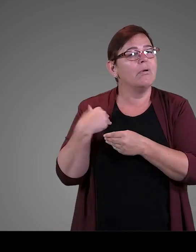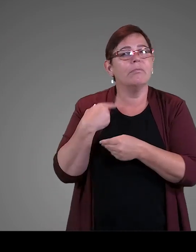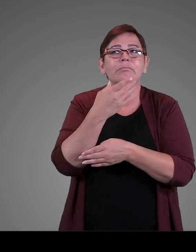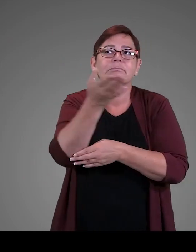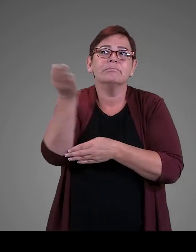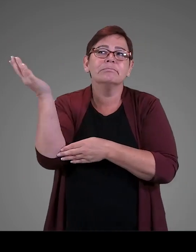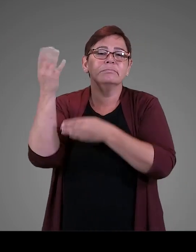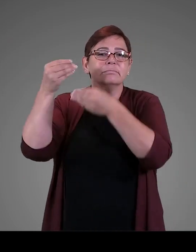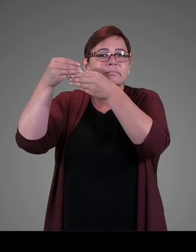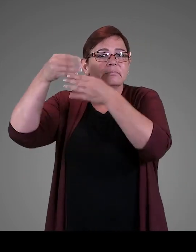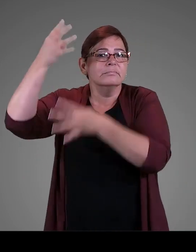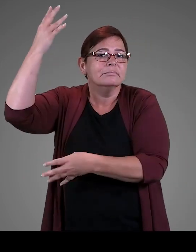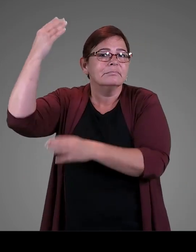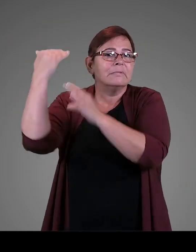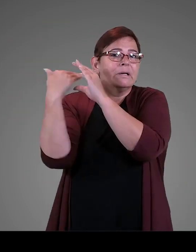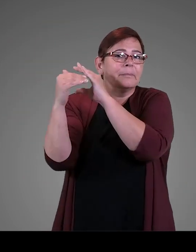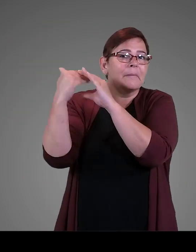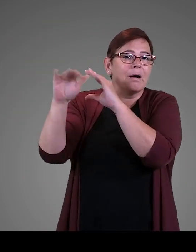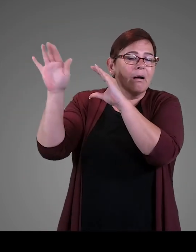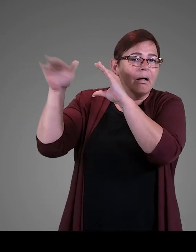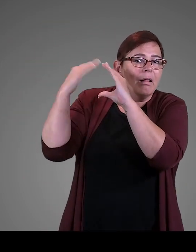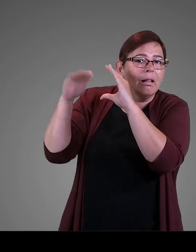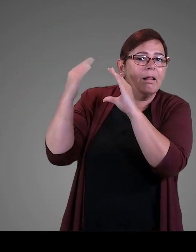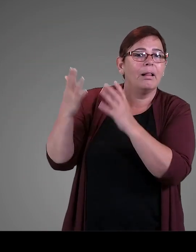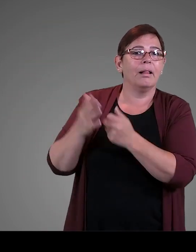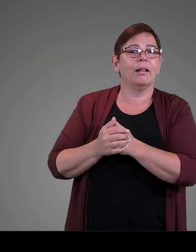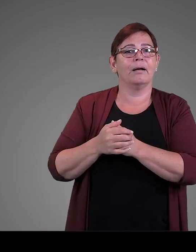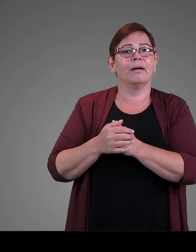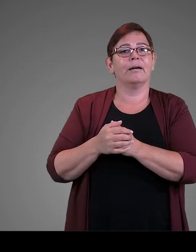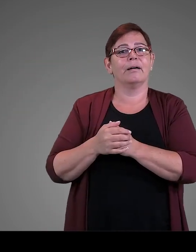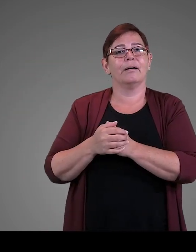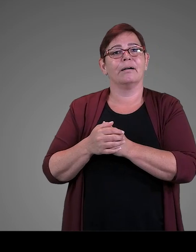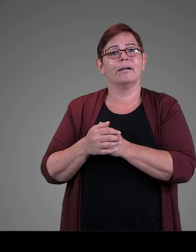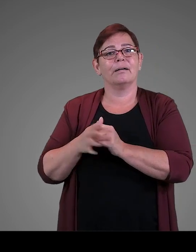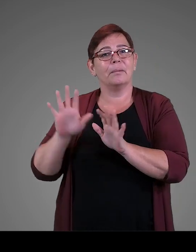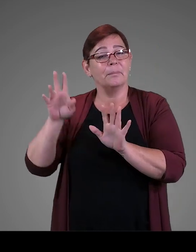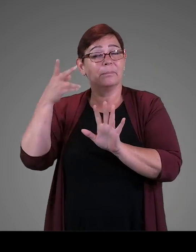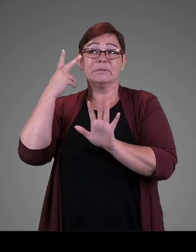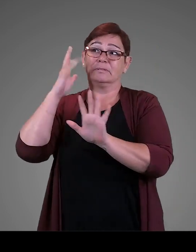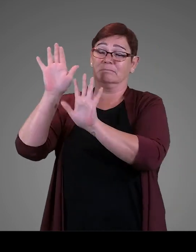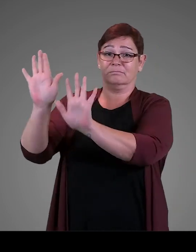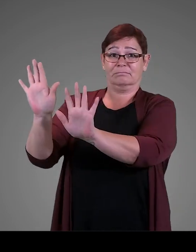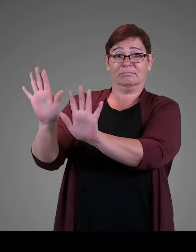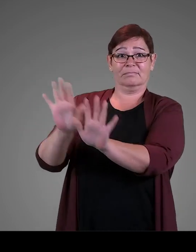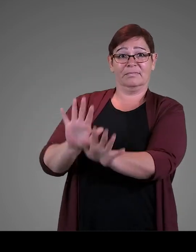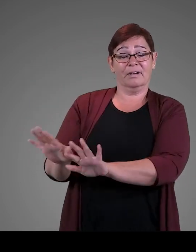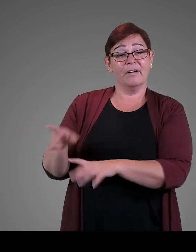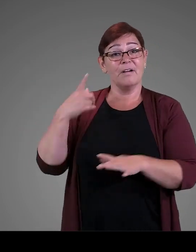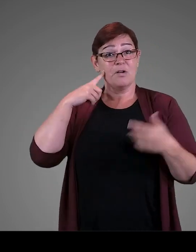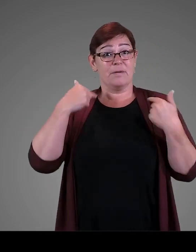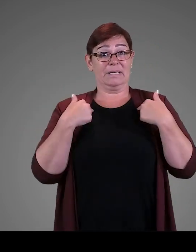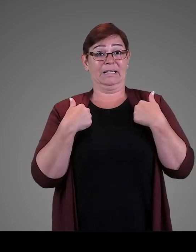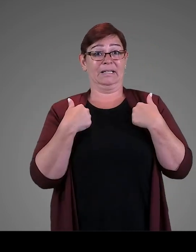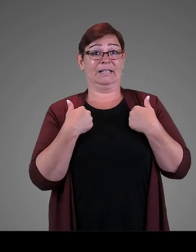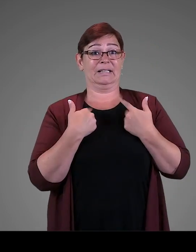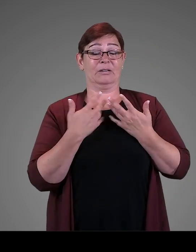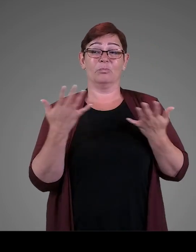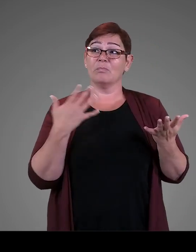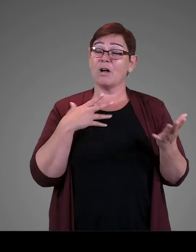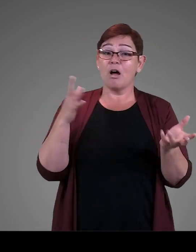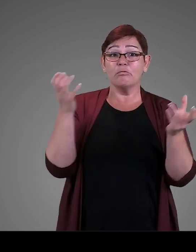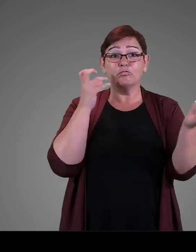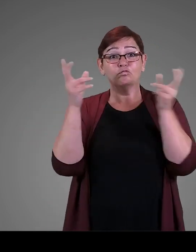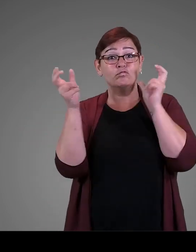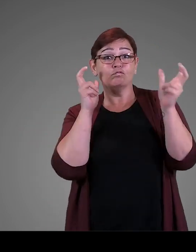puis de l'écran, puis je sais qu'il y a des courriels qui rentrent en ce moment, puis... Alors, premièrement, ça. Puis au